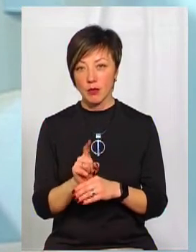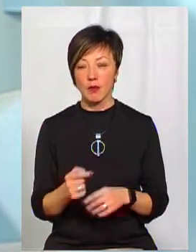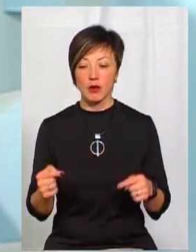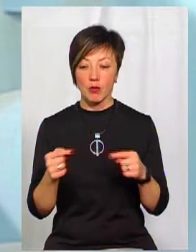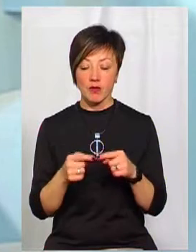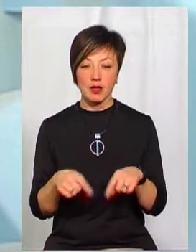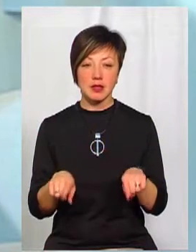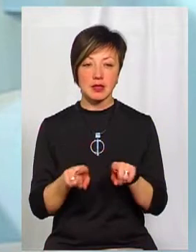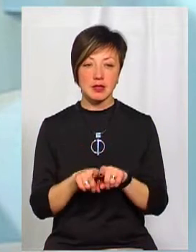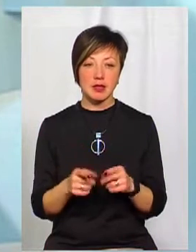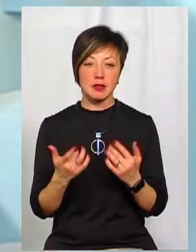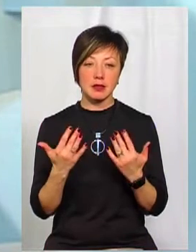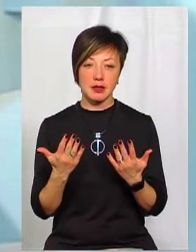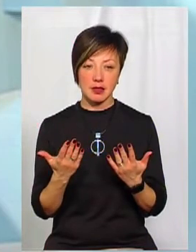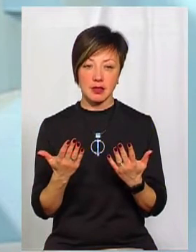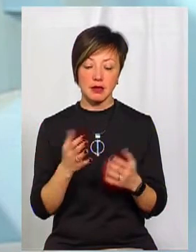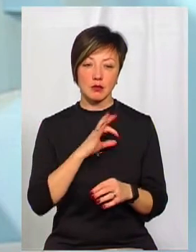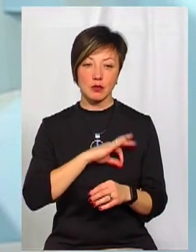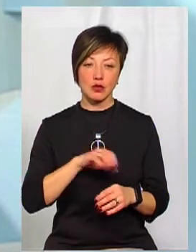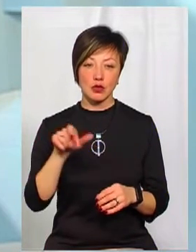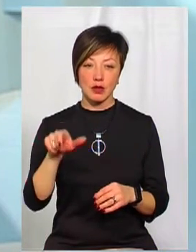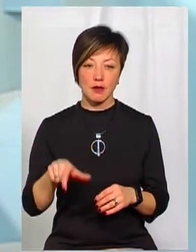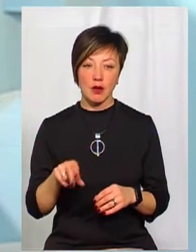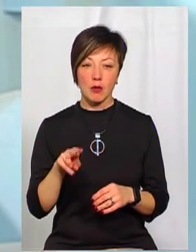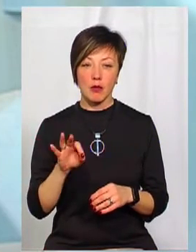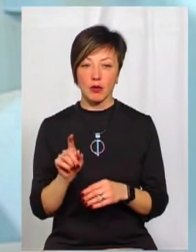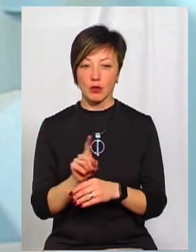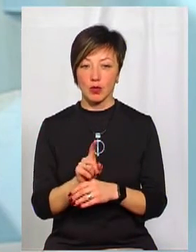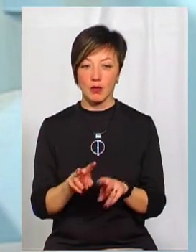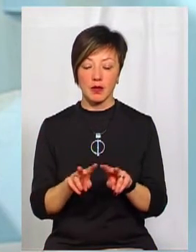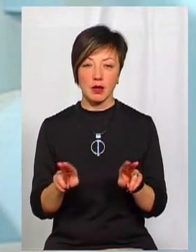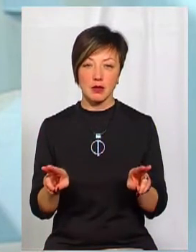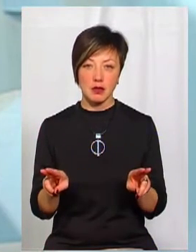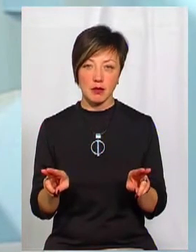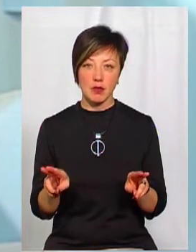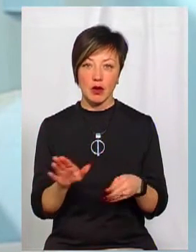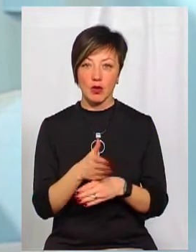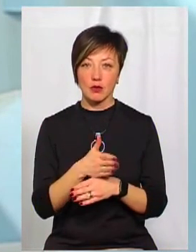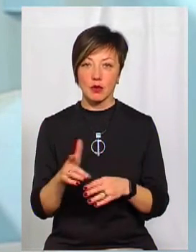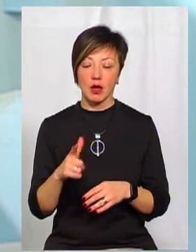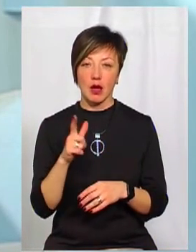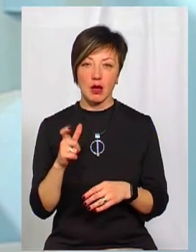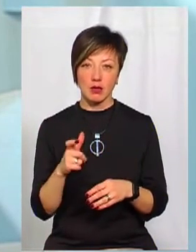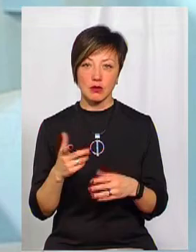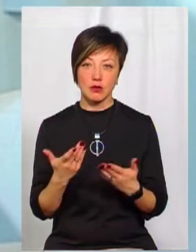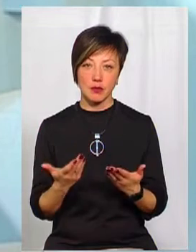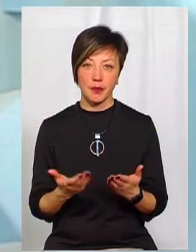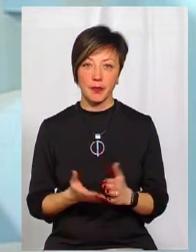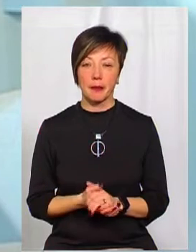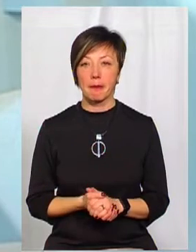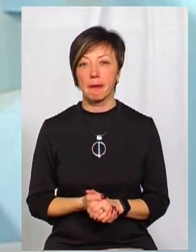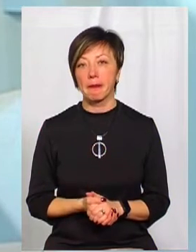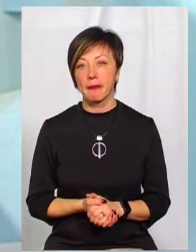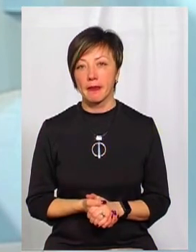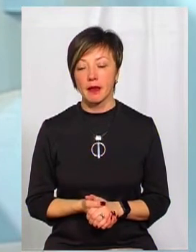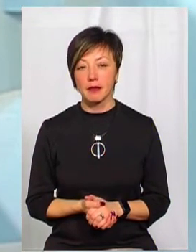відповідно, скільки він спожив по нормам. Так само розподіл газу розподіляється